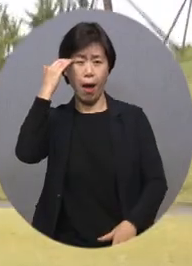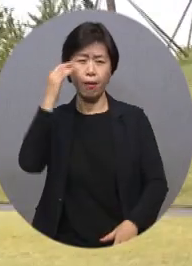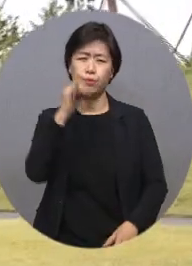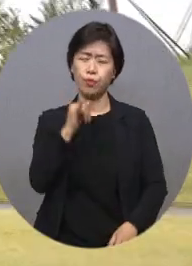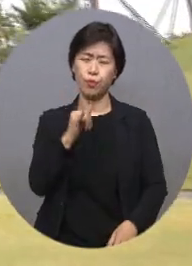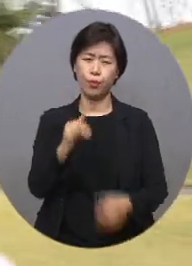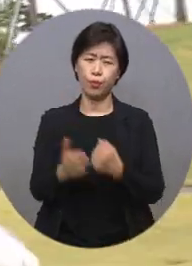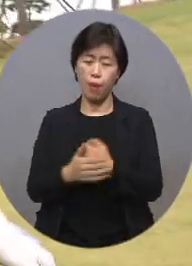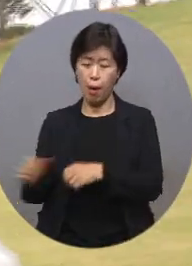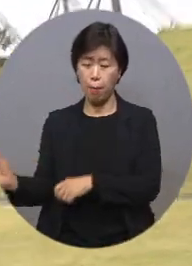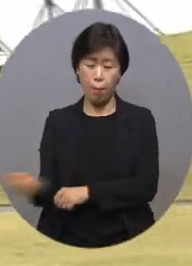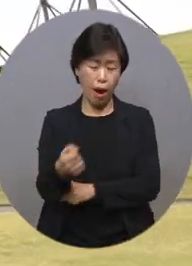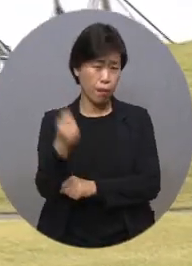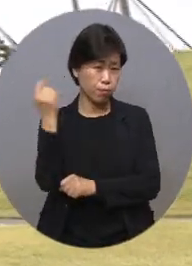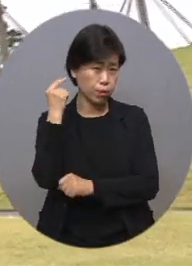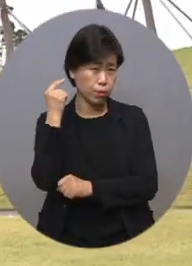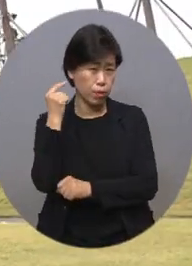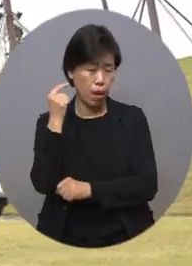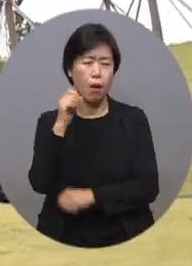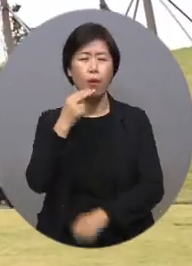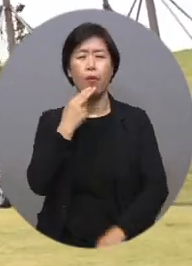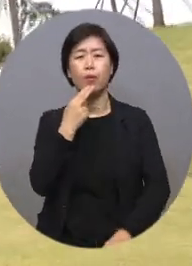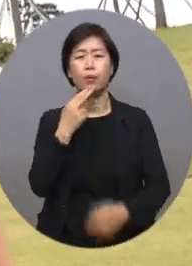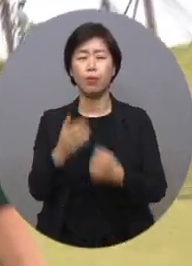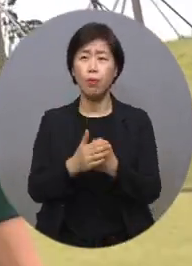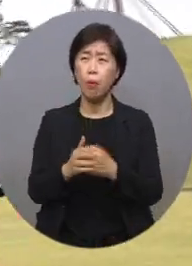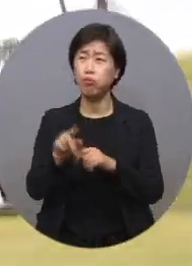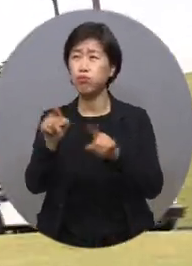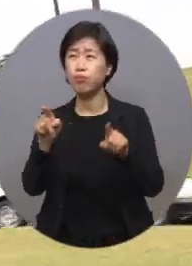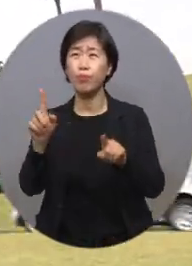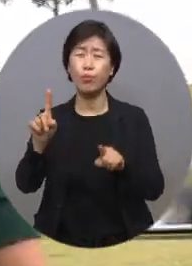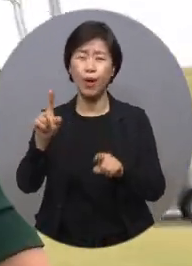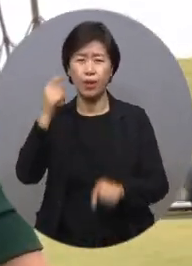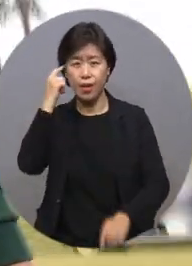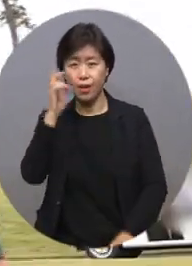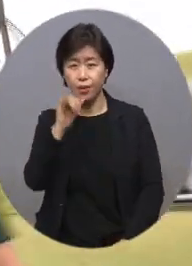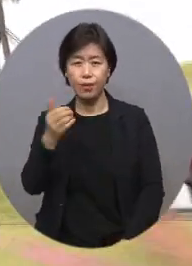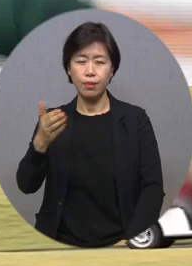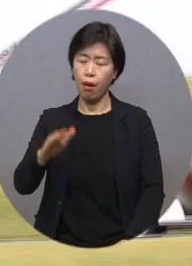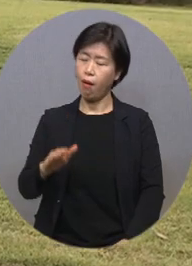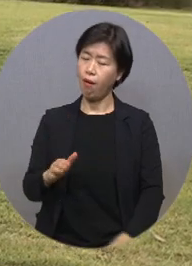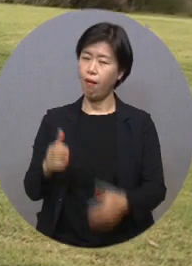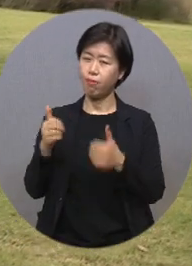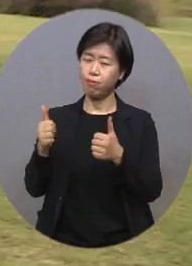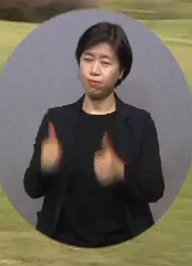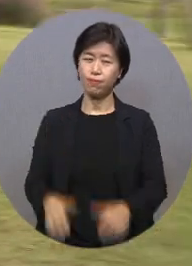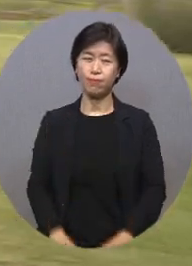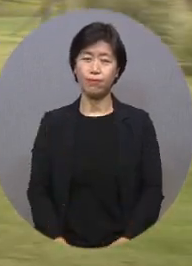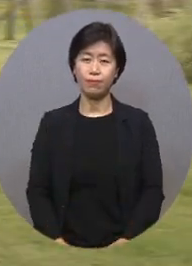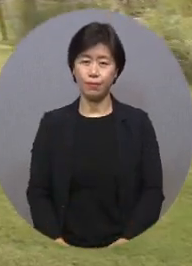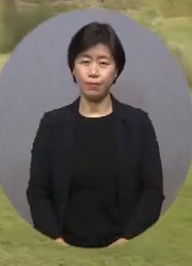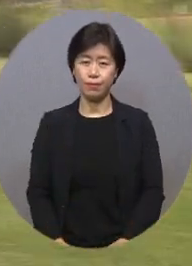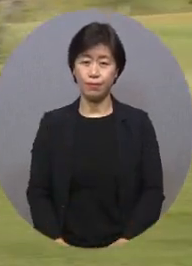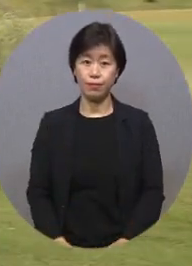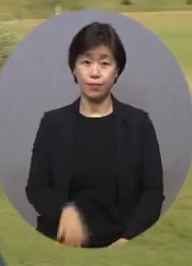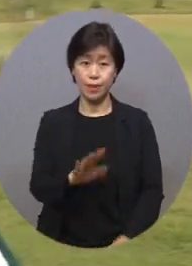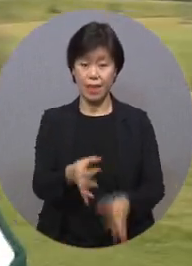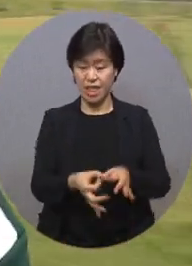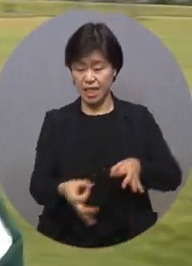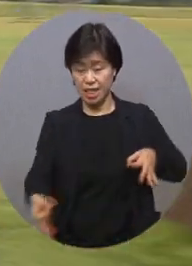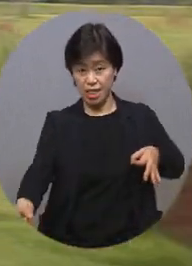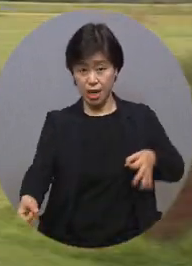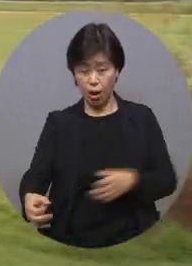소리가 안 들려가지고. 아, 근데 진짜 잘 쳤어. 좋다, 좋다. 너무 남자... 든든한 지원군. 어, 제일 긴 거 쳐도 돼요.